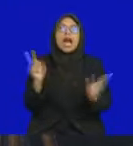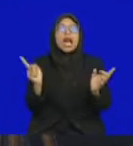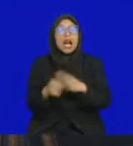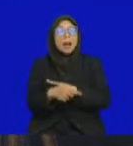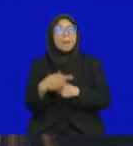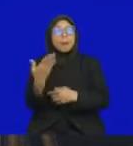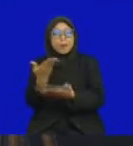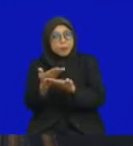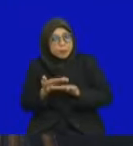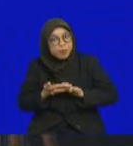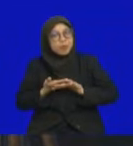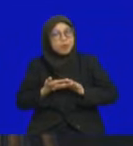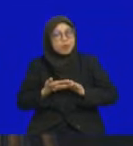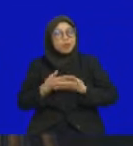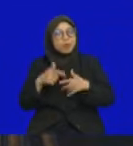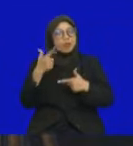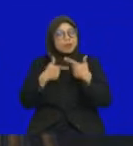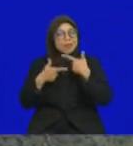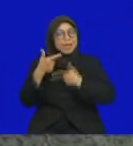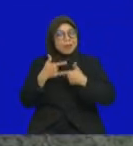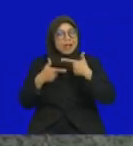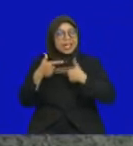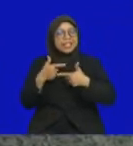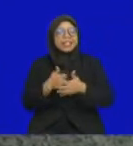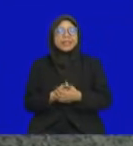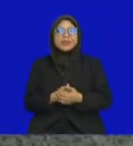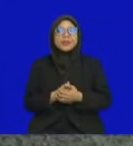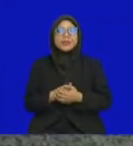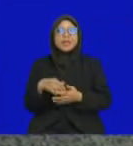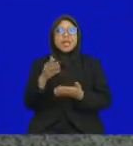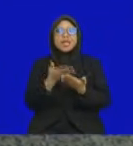Pasangan calon bisa menuju ke podium kembali silakan